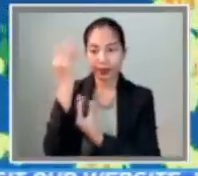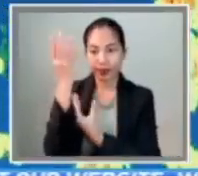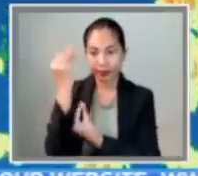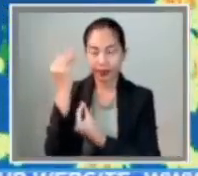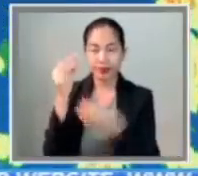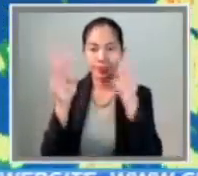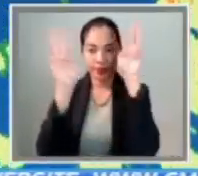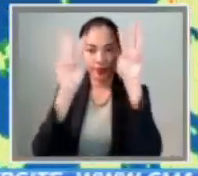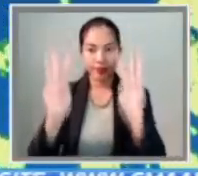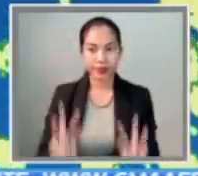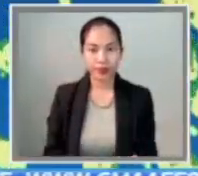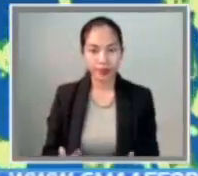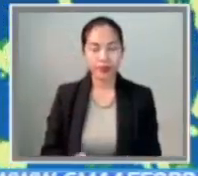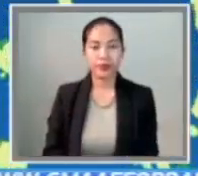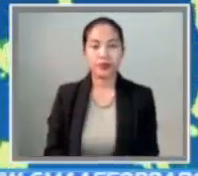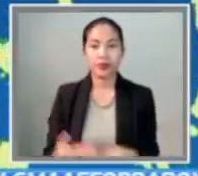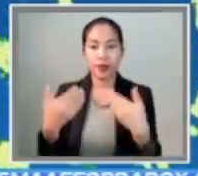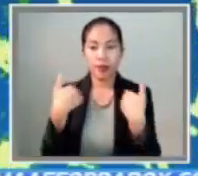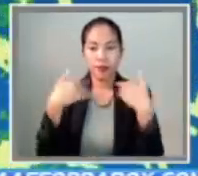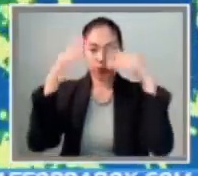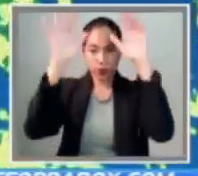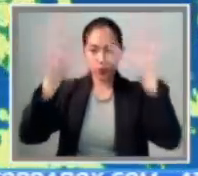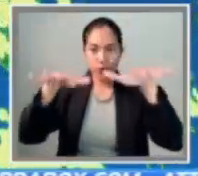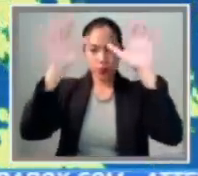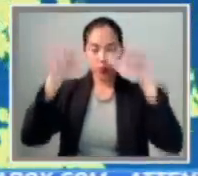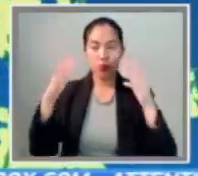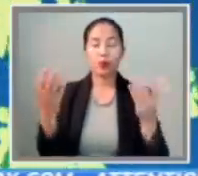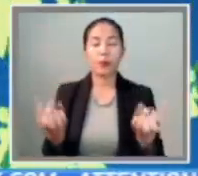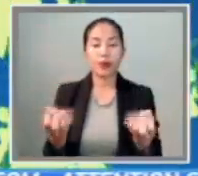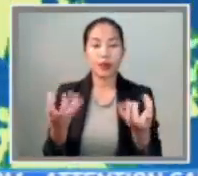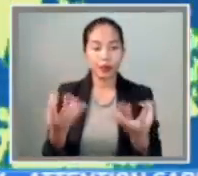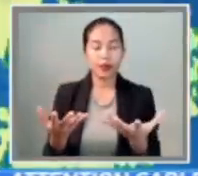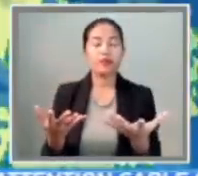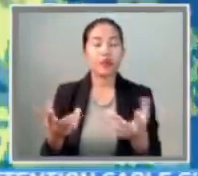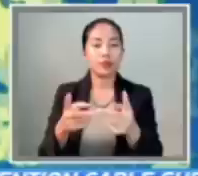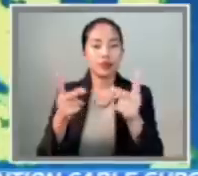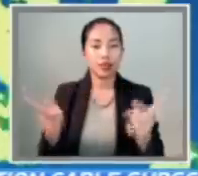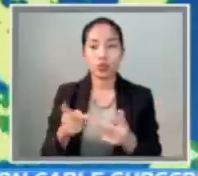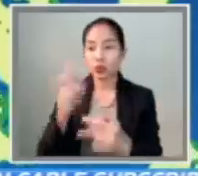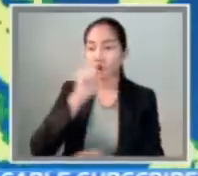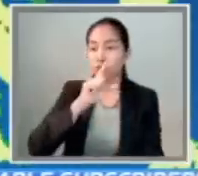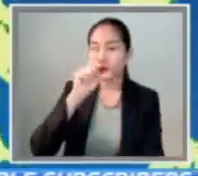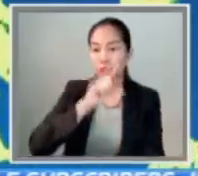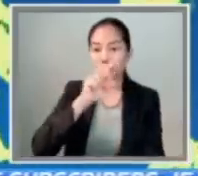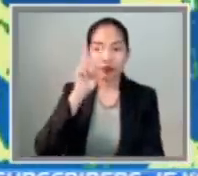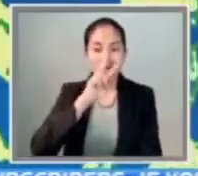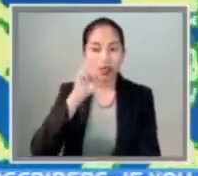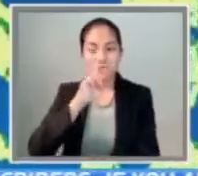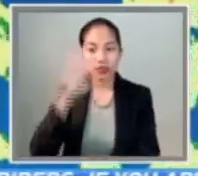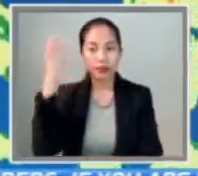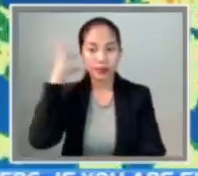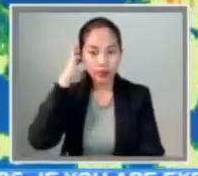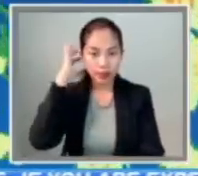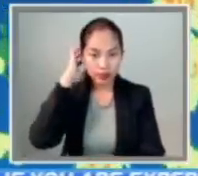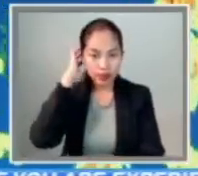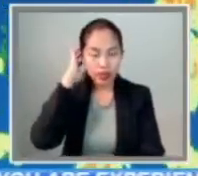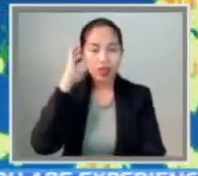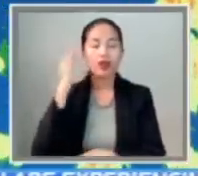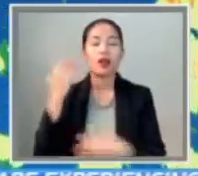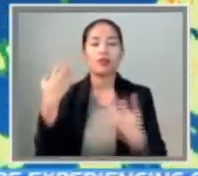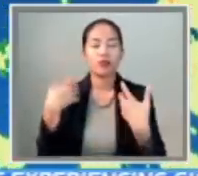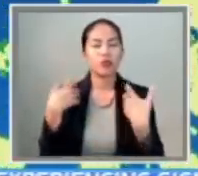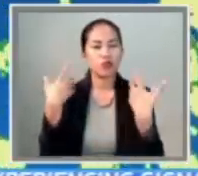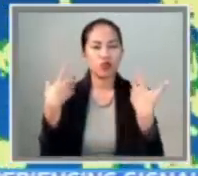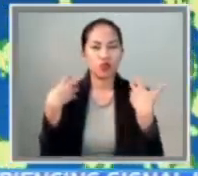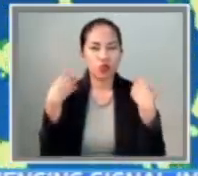Weather, uulanin ang maraming lugar mula Luzon hanggang Visayas at Mindanao. Posible ang heavy to intense rain sa